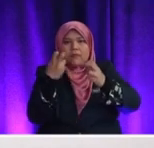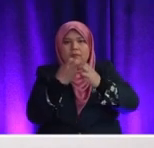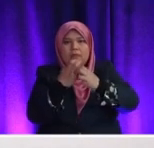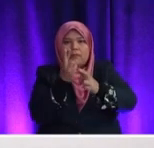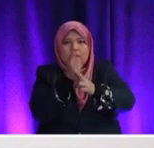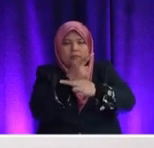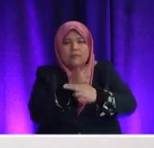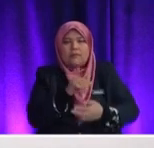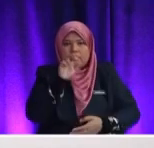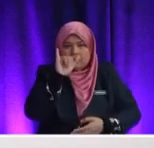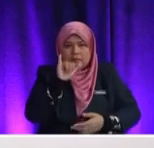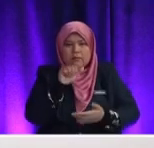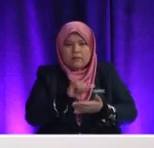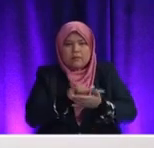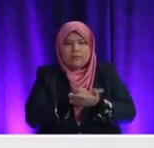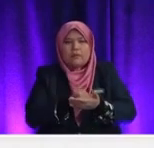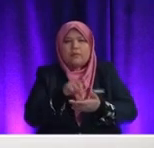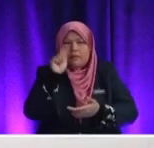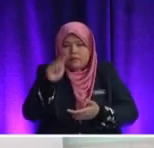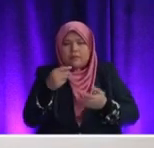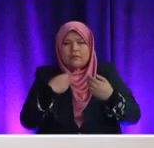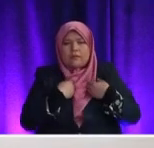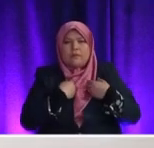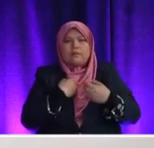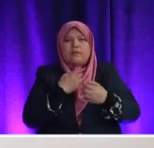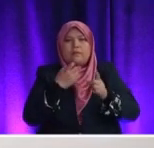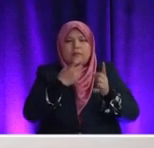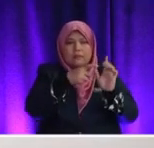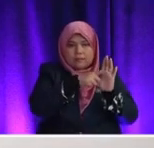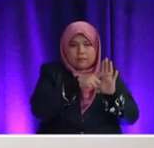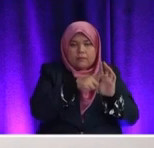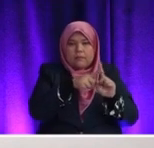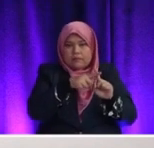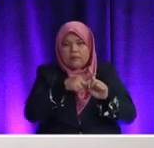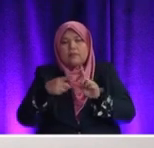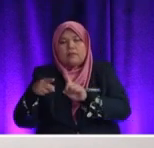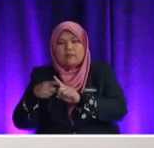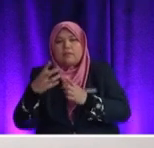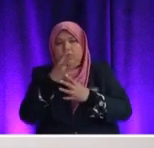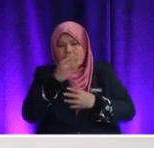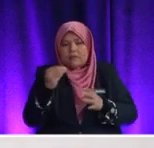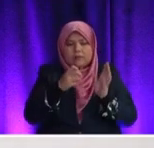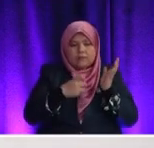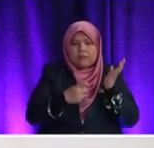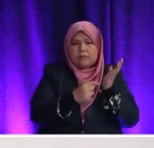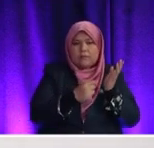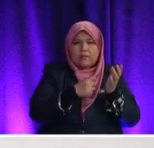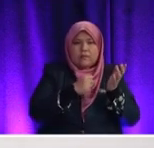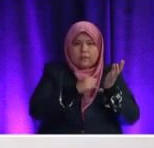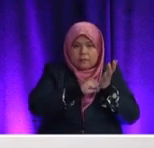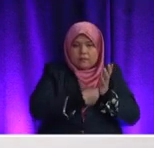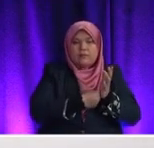tiga benda penting yaitu elektronik ya chord yang juga apel bekalan elektrik belaka keselnya